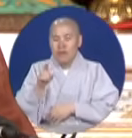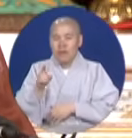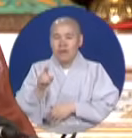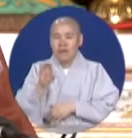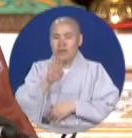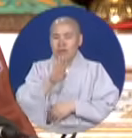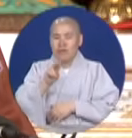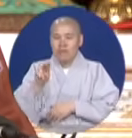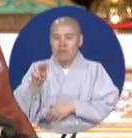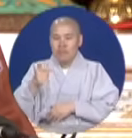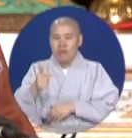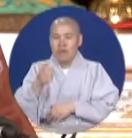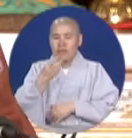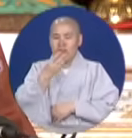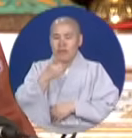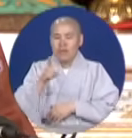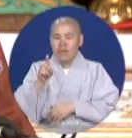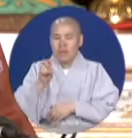변탐 3장이라고